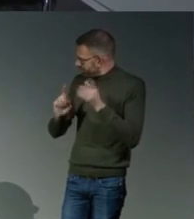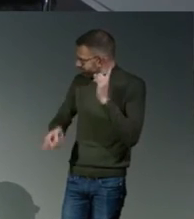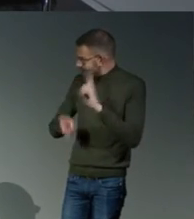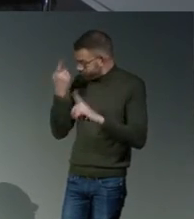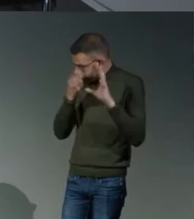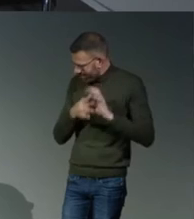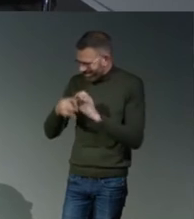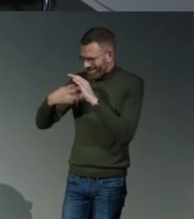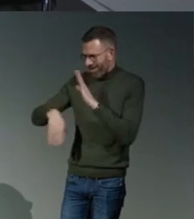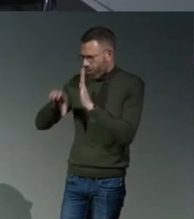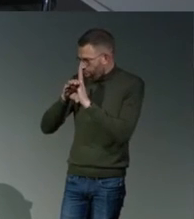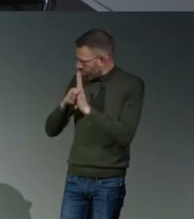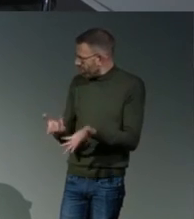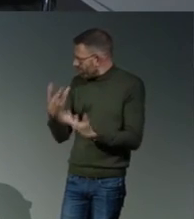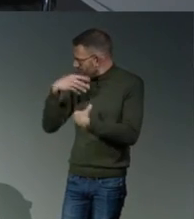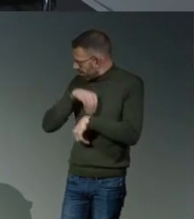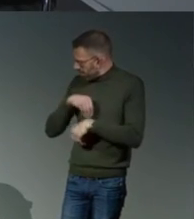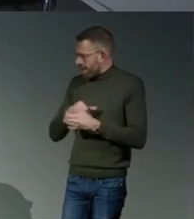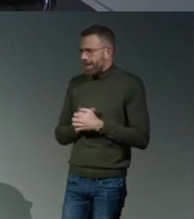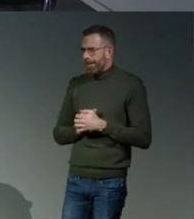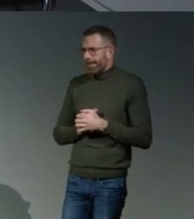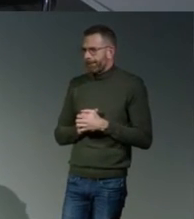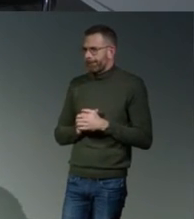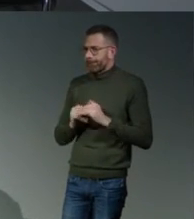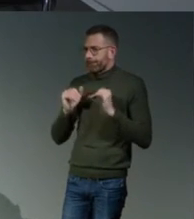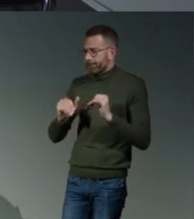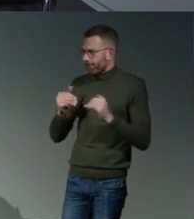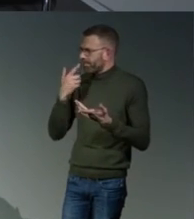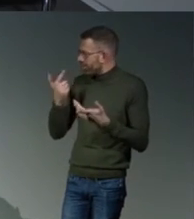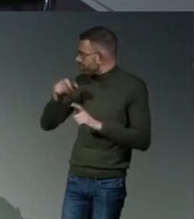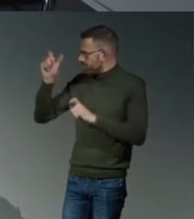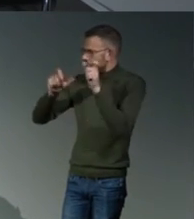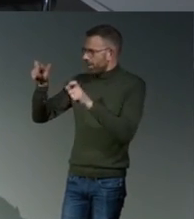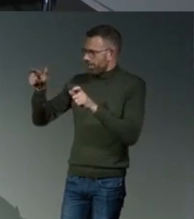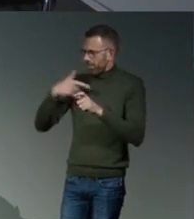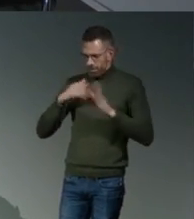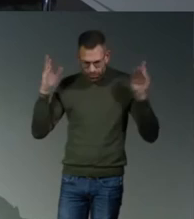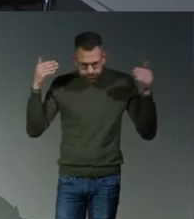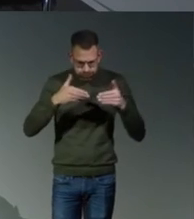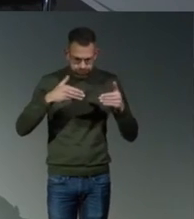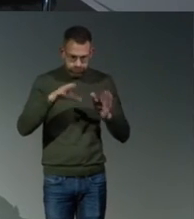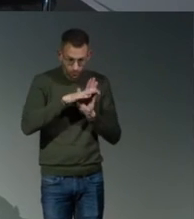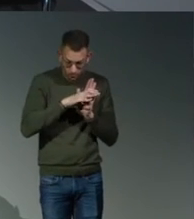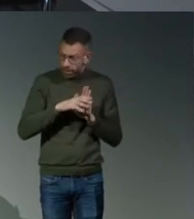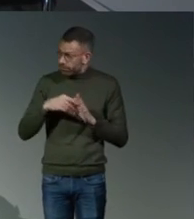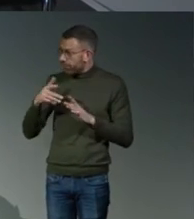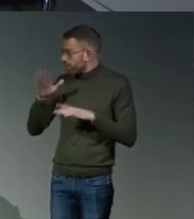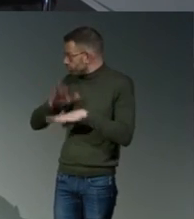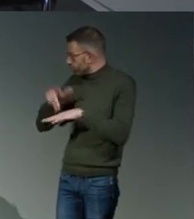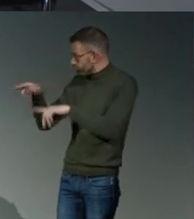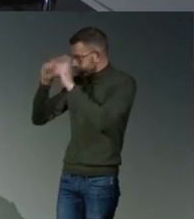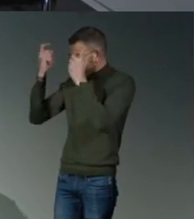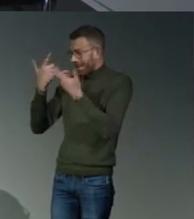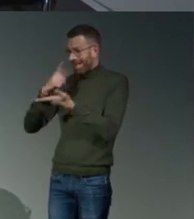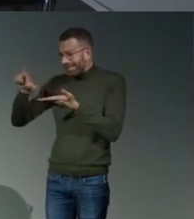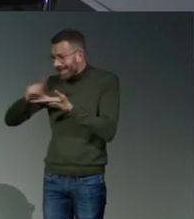code. Et en l'occurrence, il y a quand même beaucoup de gens qui se mettent à coder et qui sont plutôt des littéraires et des linguistes. Et en tant que